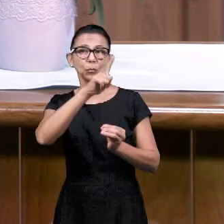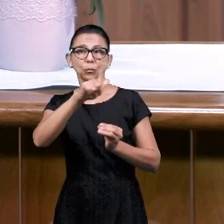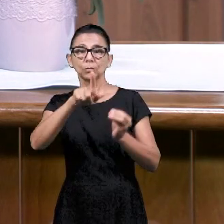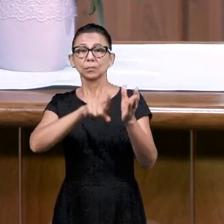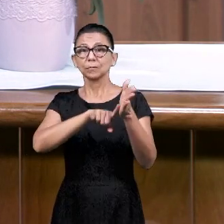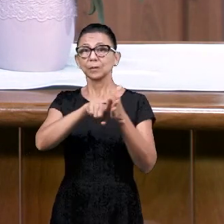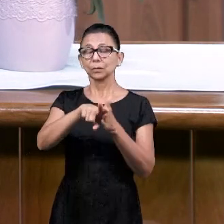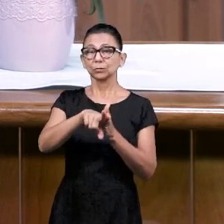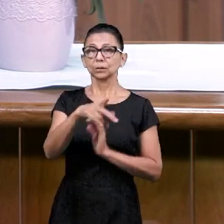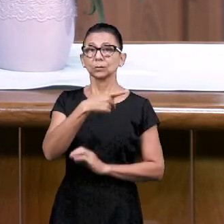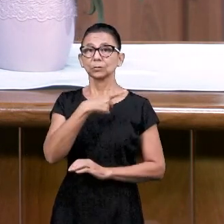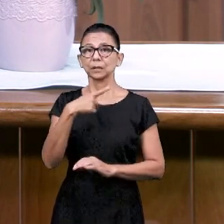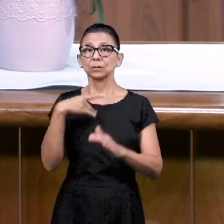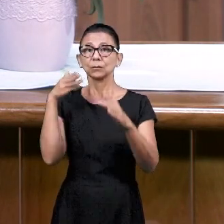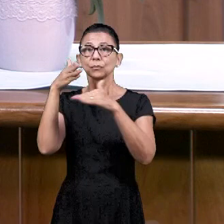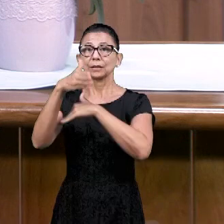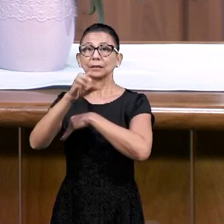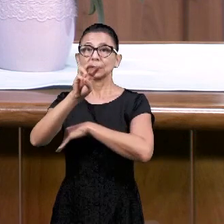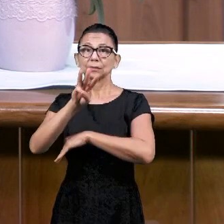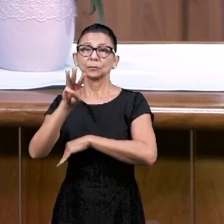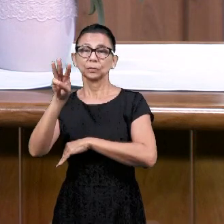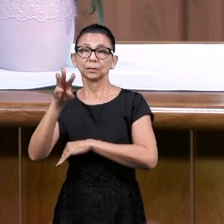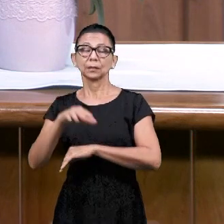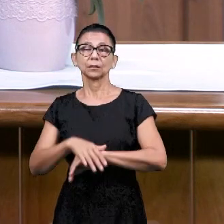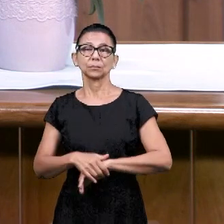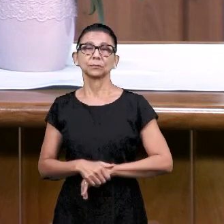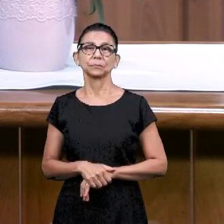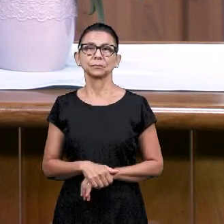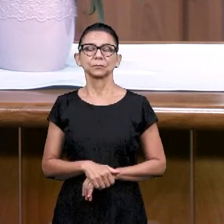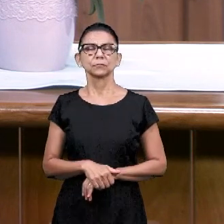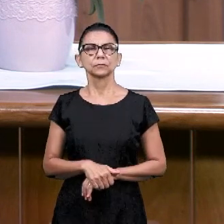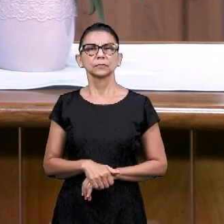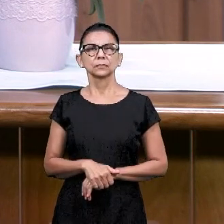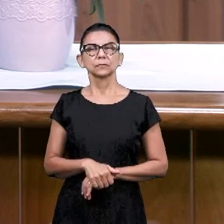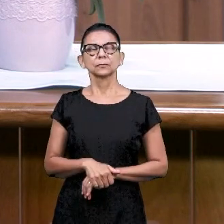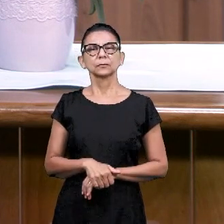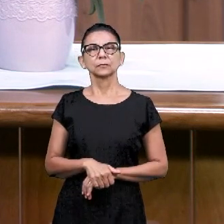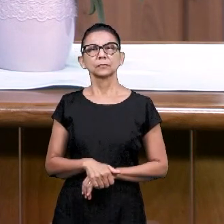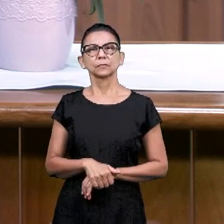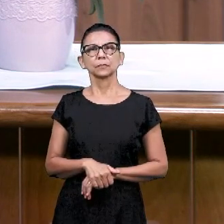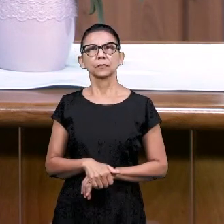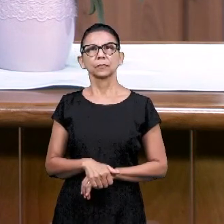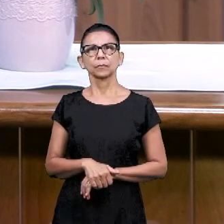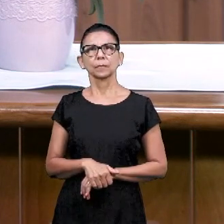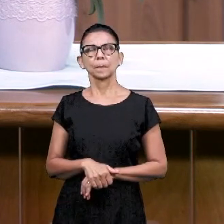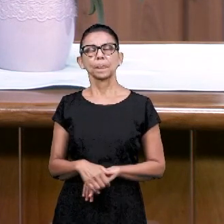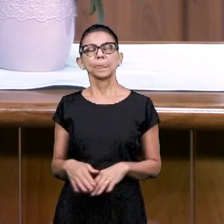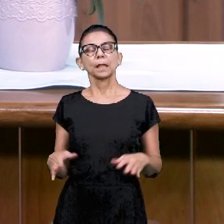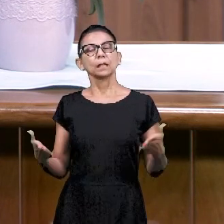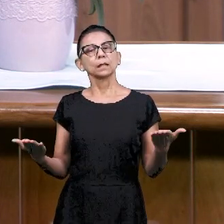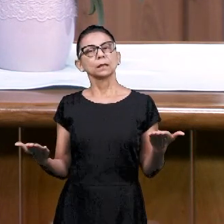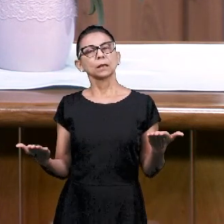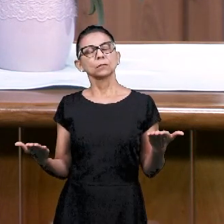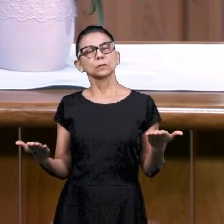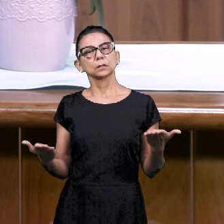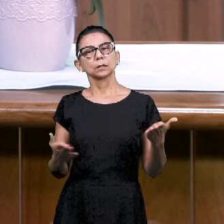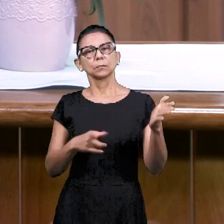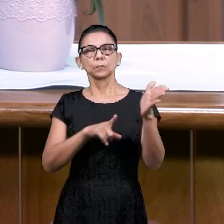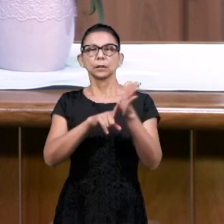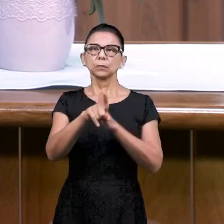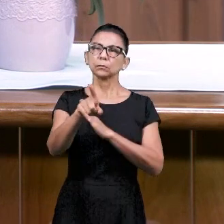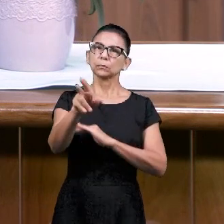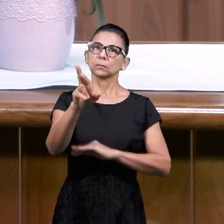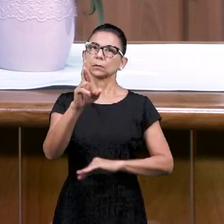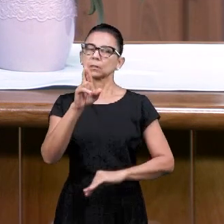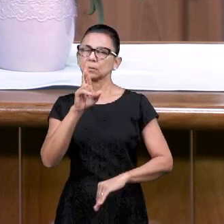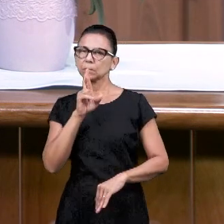cette question. Et les pasteurs vont accéder au portail du presbytère à partir de demain. Donc, la question avec des éléments de